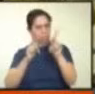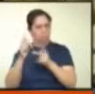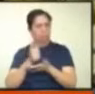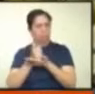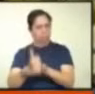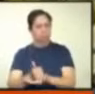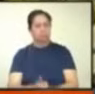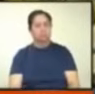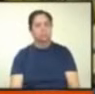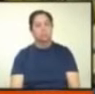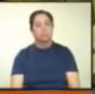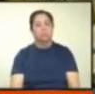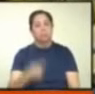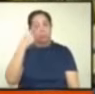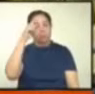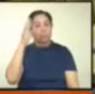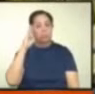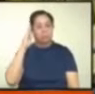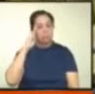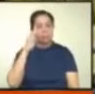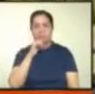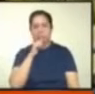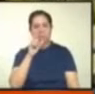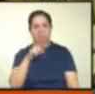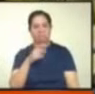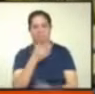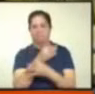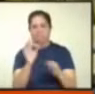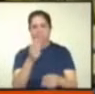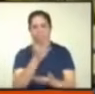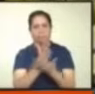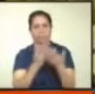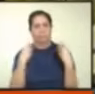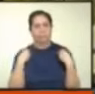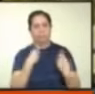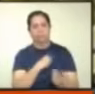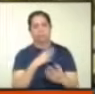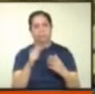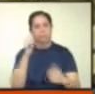tao. Pero para kay Badal, hindi dapat naabsuelto ang ibang miyembro